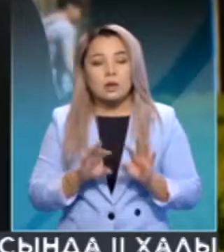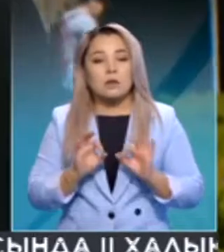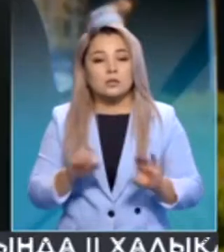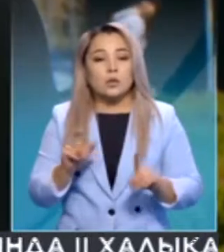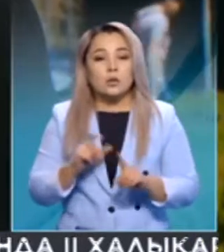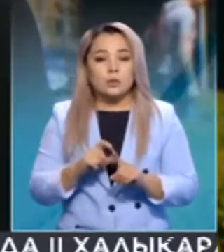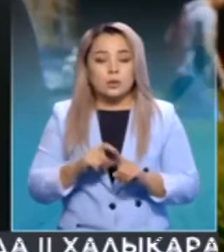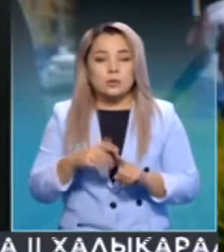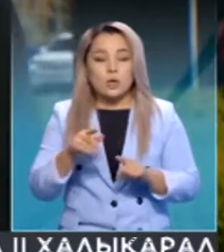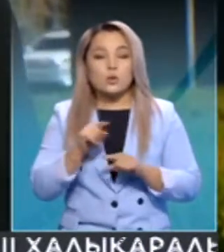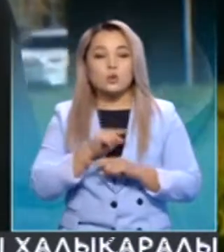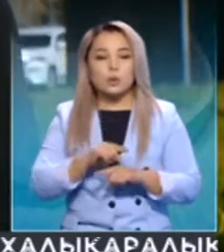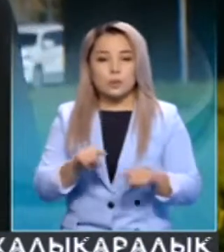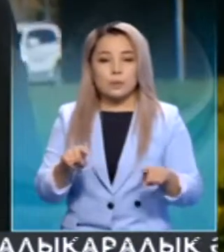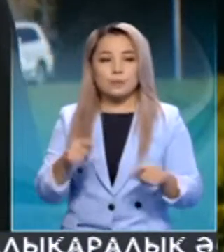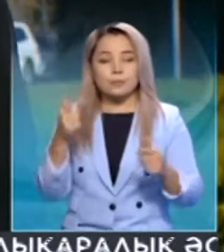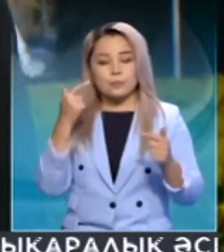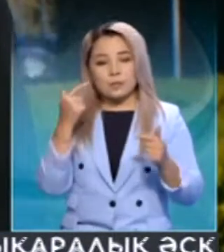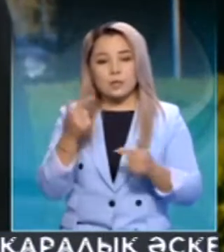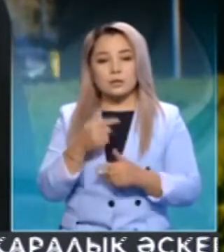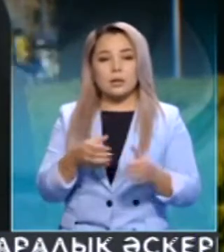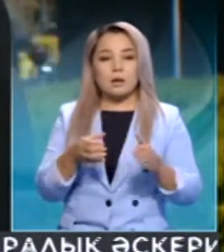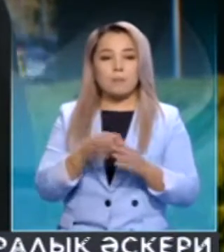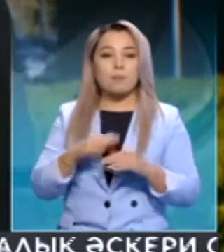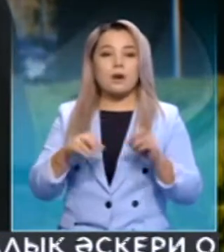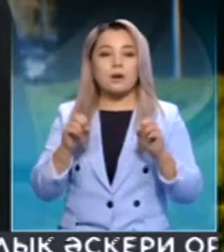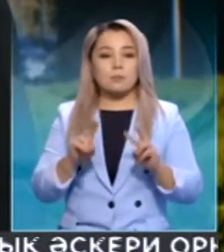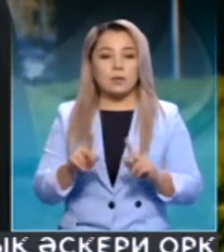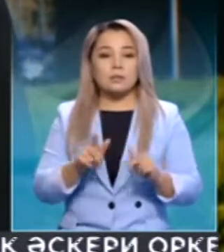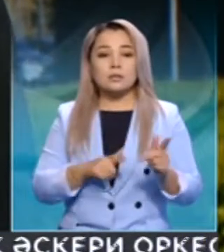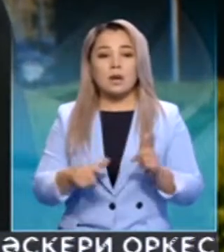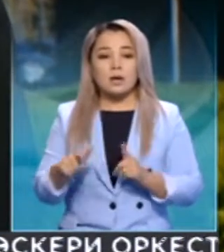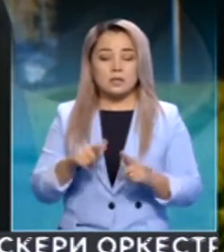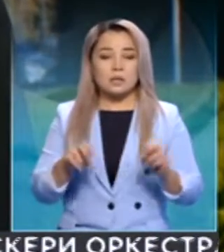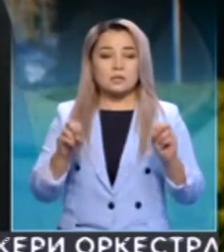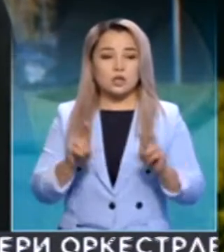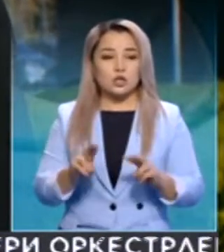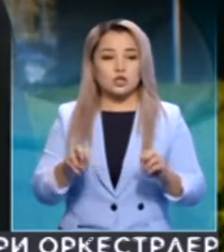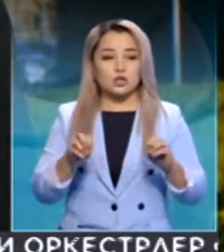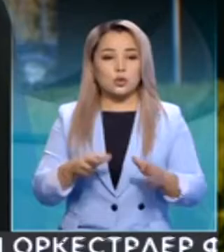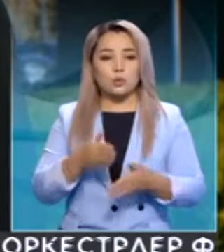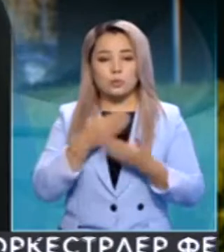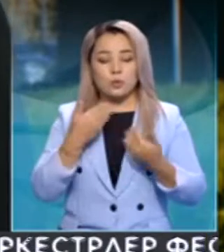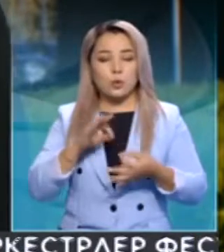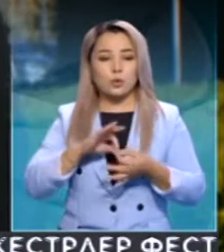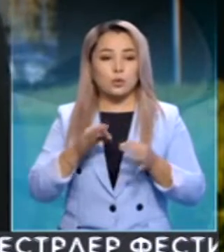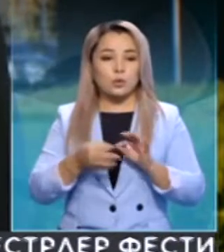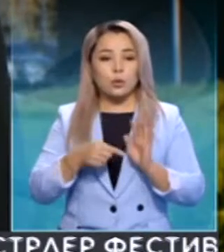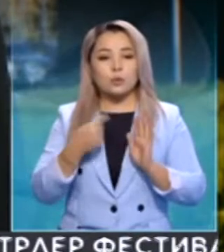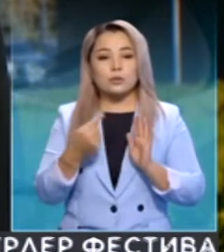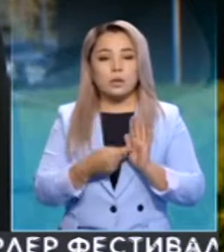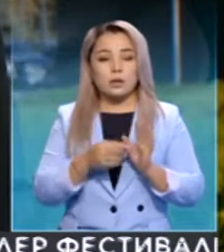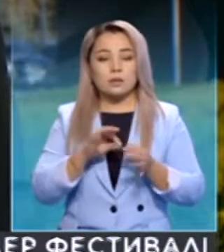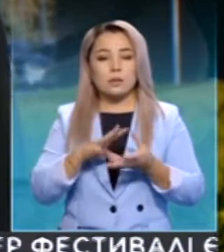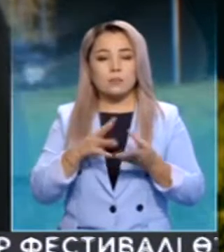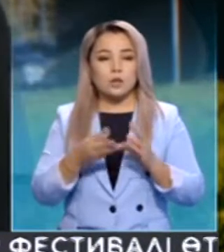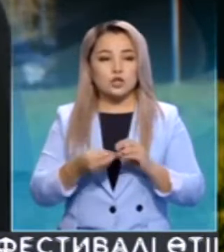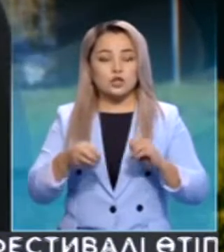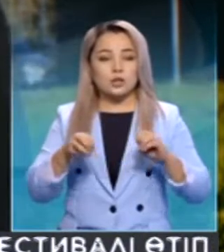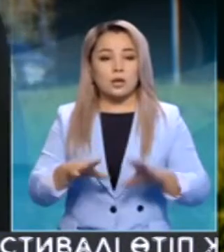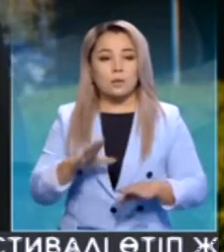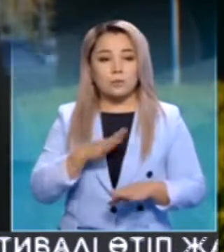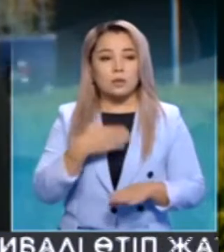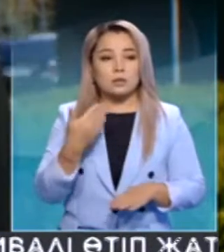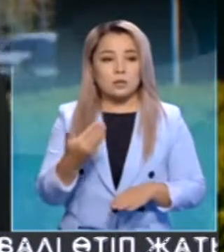айтқан үндеуде. Мына білім саласында, маман дайындау саласында шешілмей жатқан күрделі мәселелерге шешім берілді.